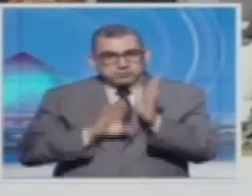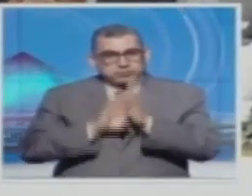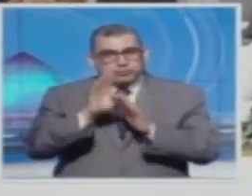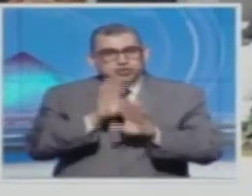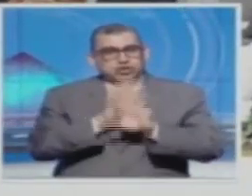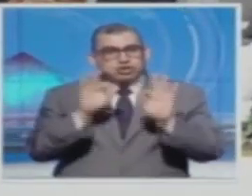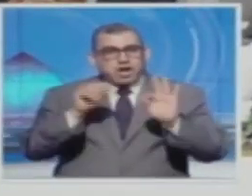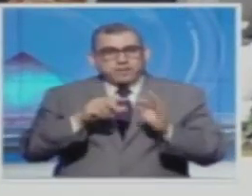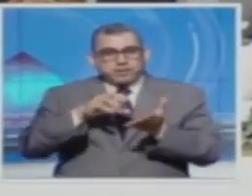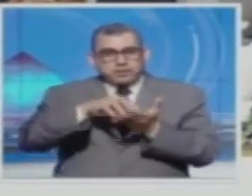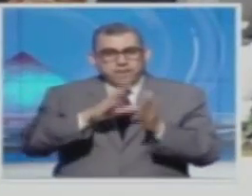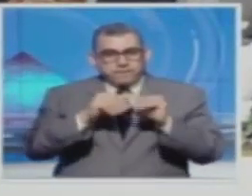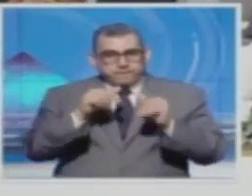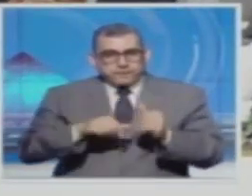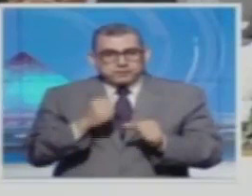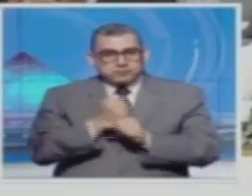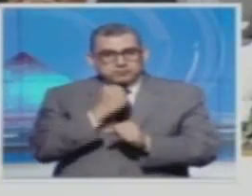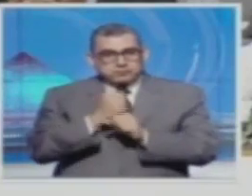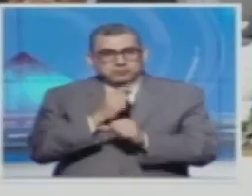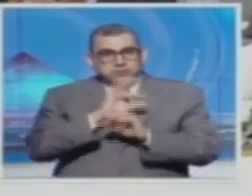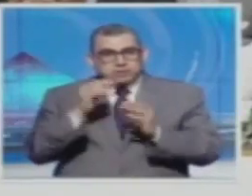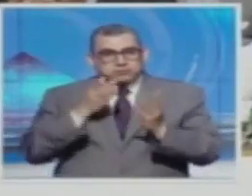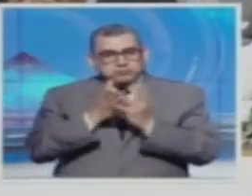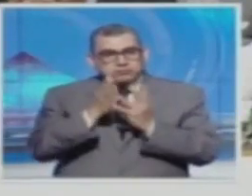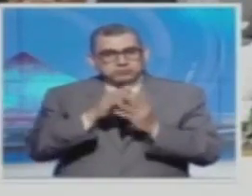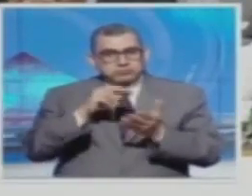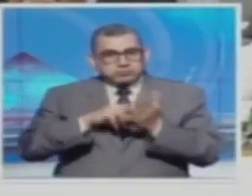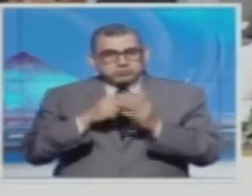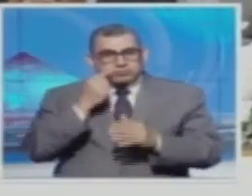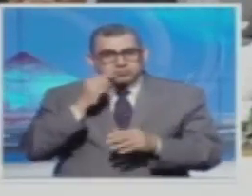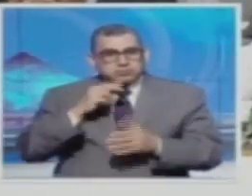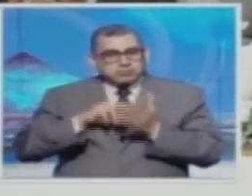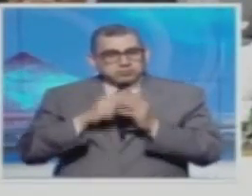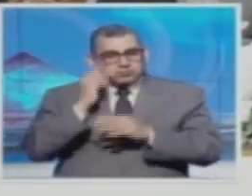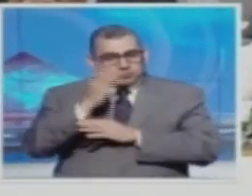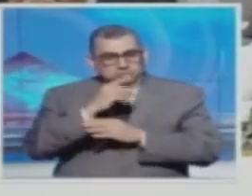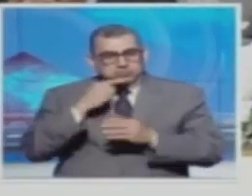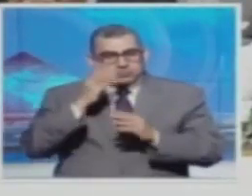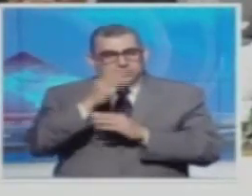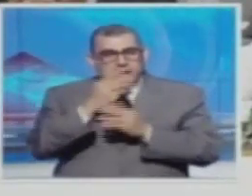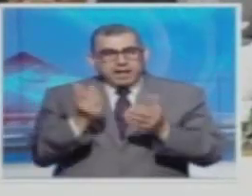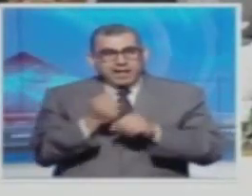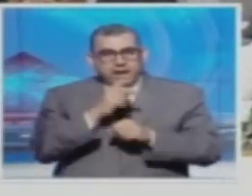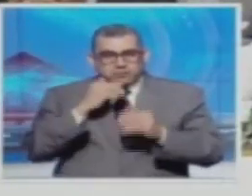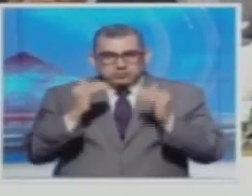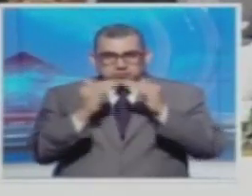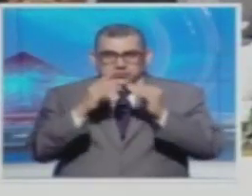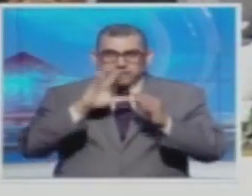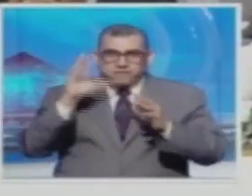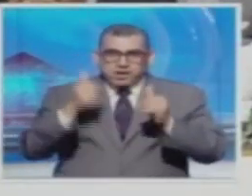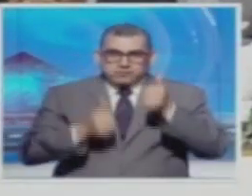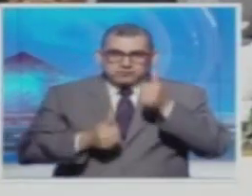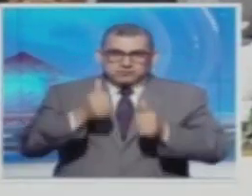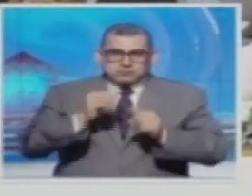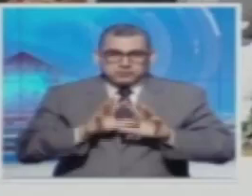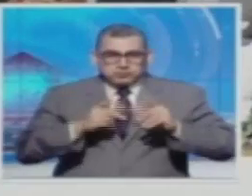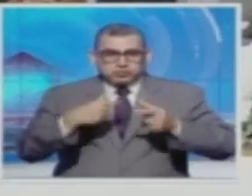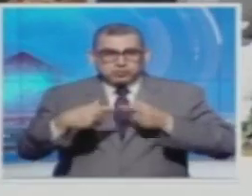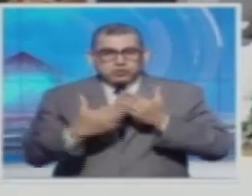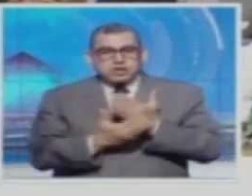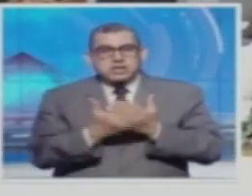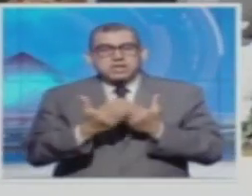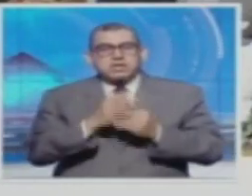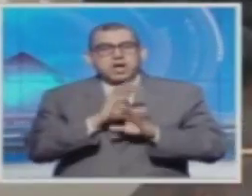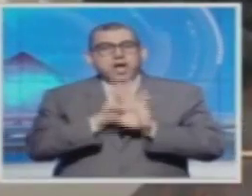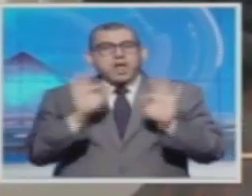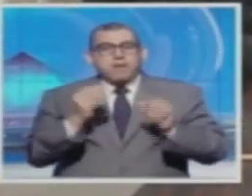الشاملة بالدولة، لا سيما من خلال الاعتماد على الدراسات المنهجية ذات المستوى العالمي للتطوير والتحديث ورفع كفاءة